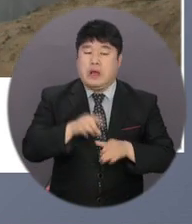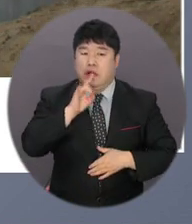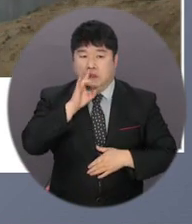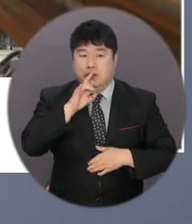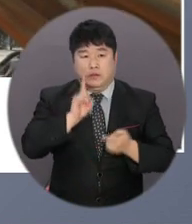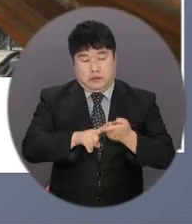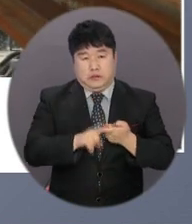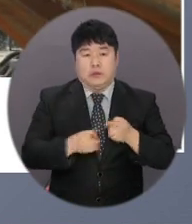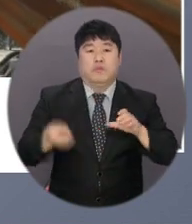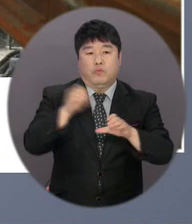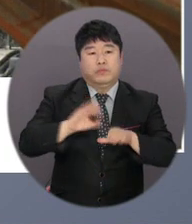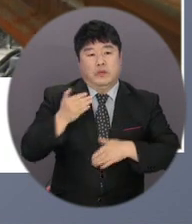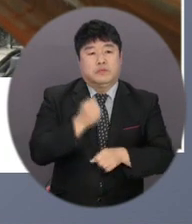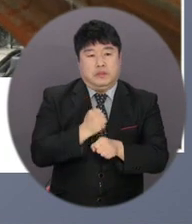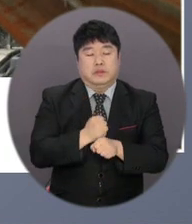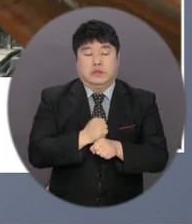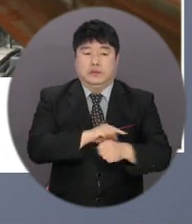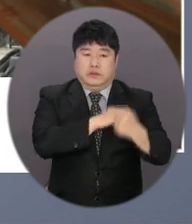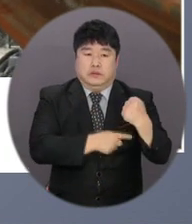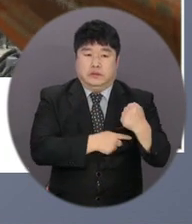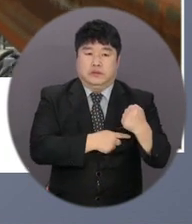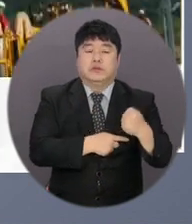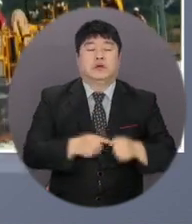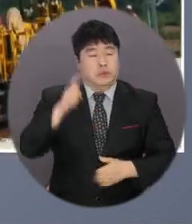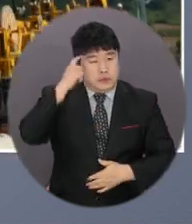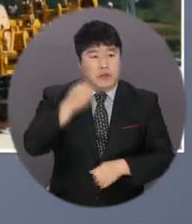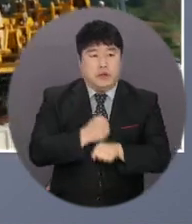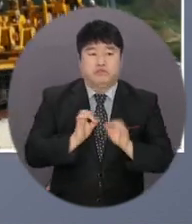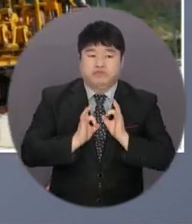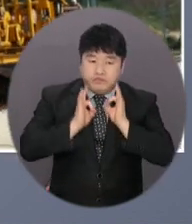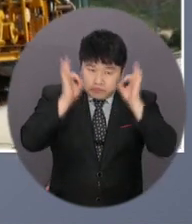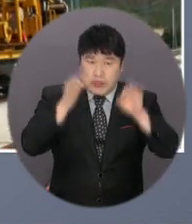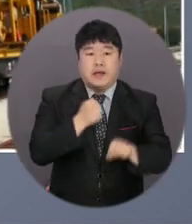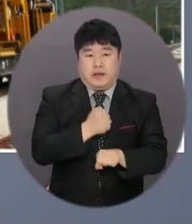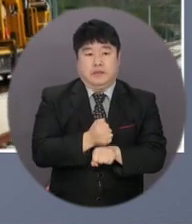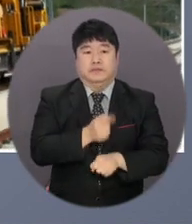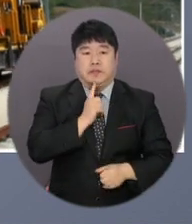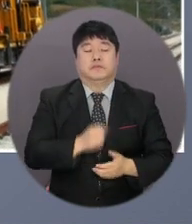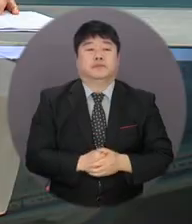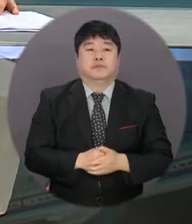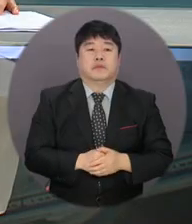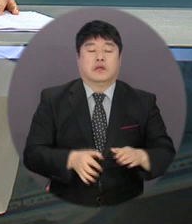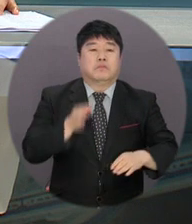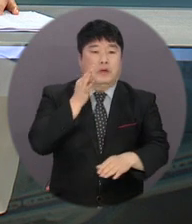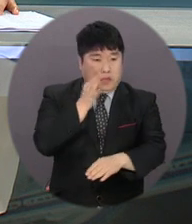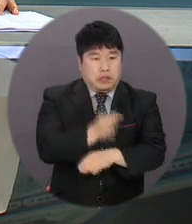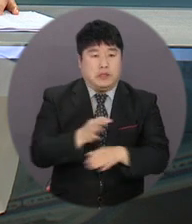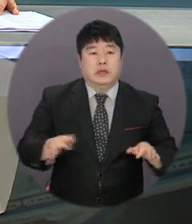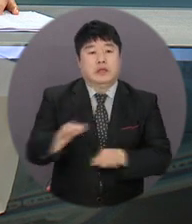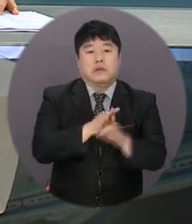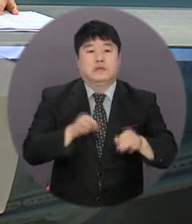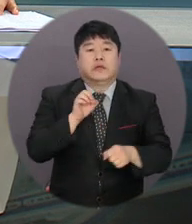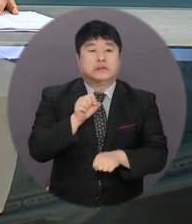것을 넣도록 하는 게 또 능력이고 역량이라고 생각을 해서 최선을 다하겠습니다. 네. 단순하게 경제성만으로